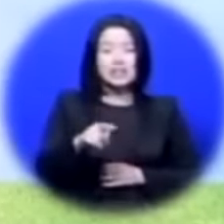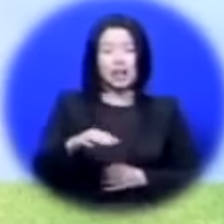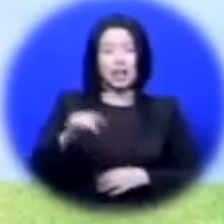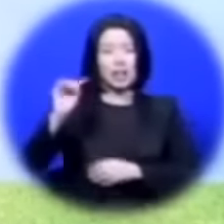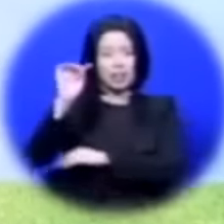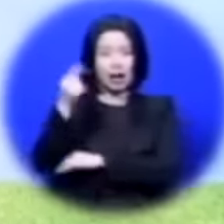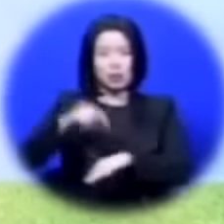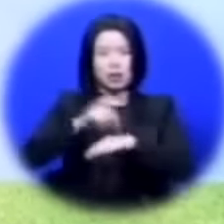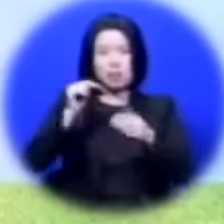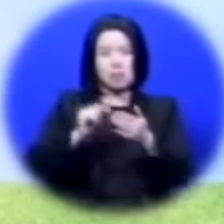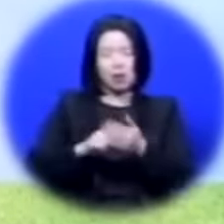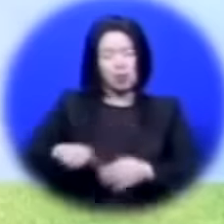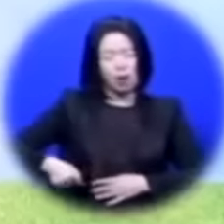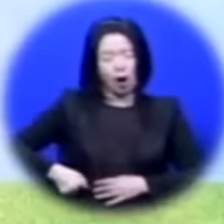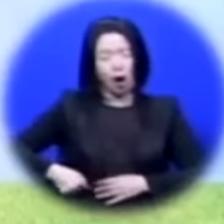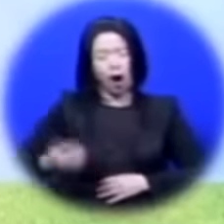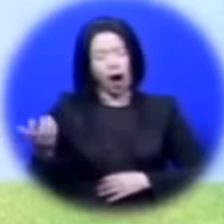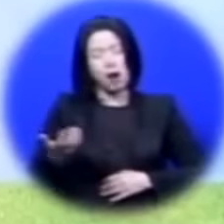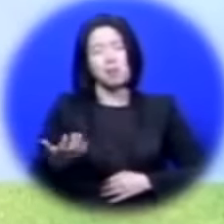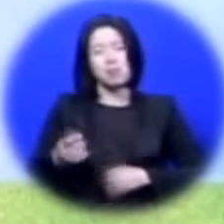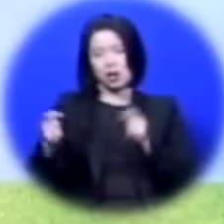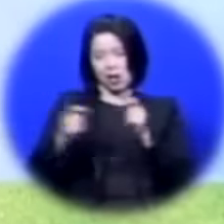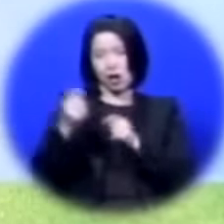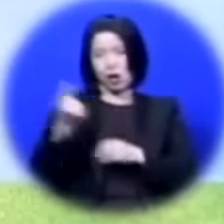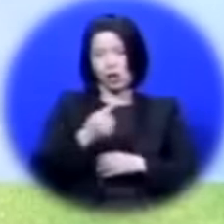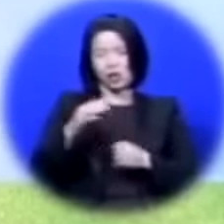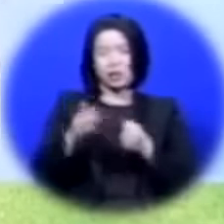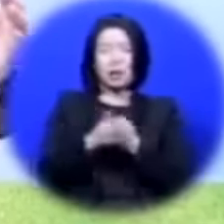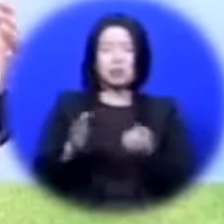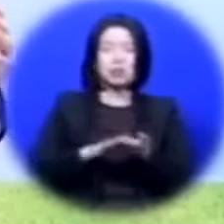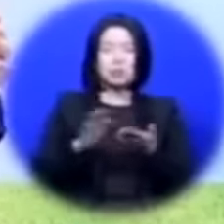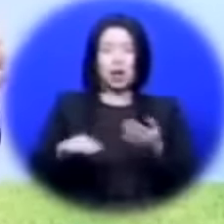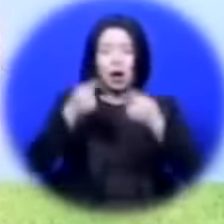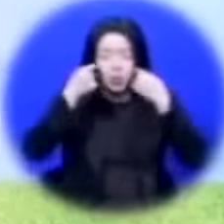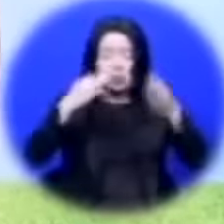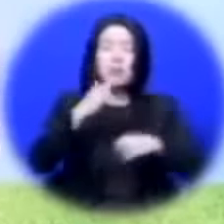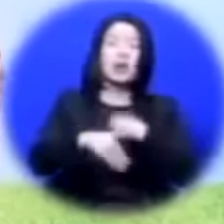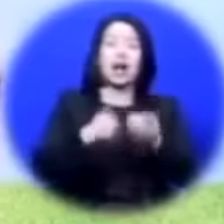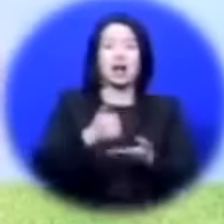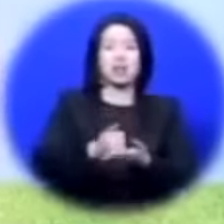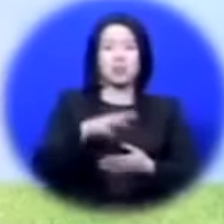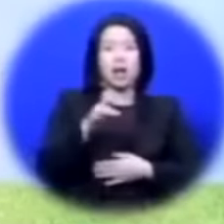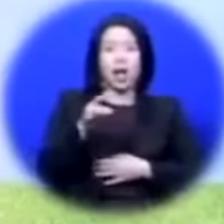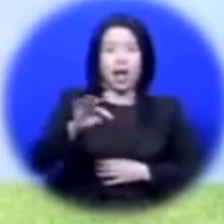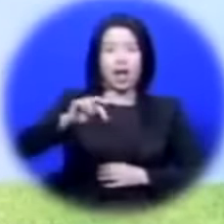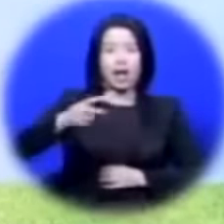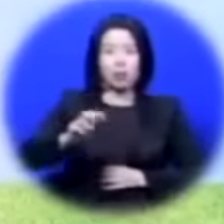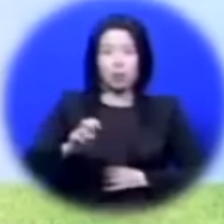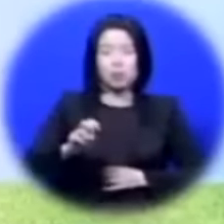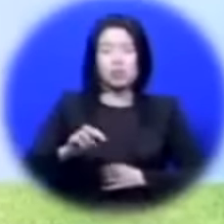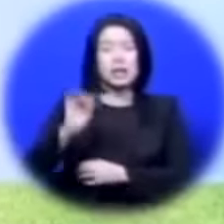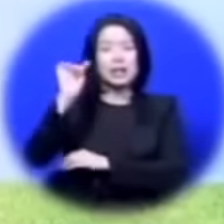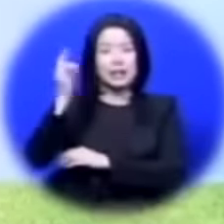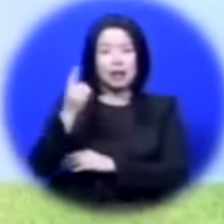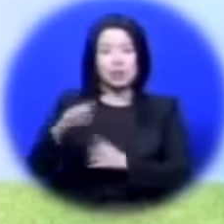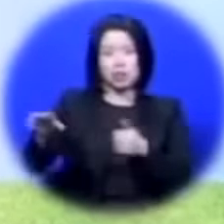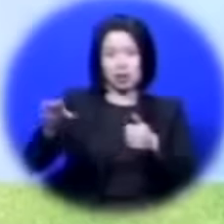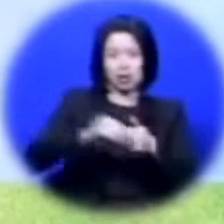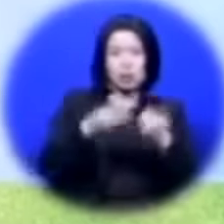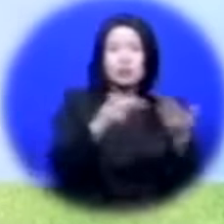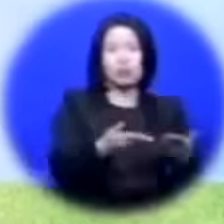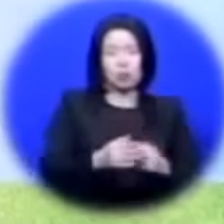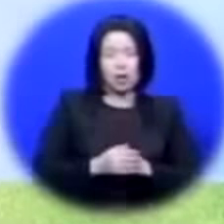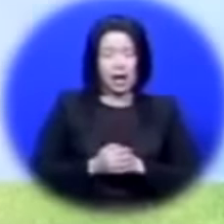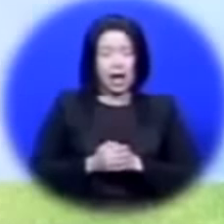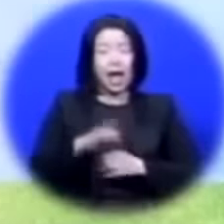마음에 너무나 아프게 다가왔기 때문입니다 분명히 하나님은 에돔을 다윗에게 붙여 주셨어요 에돔은